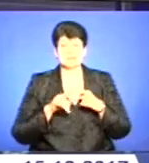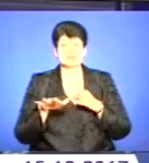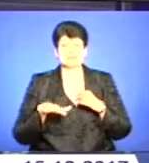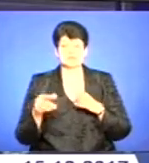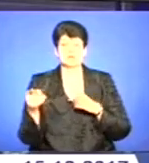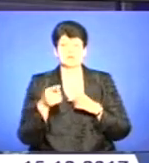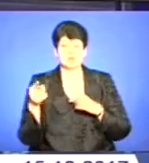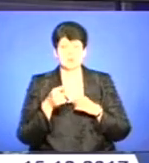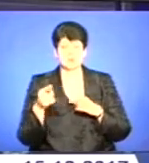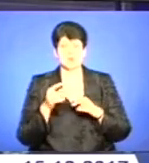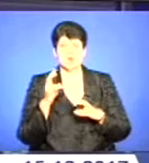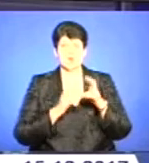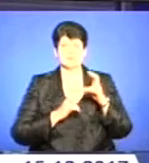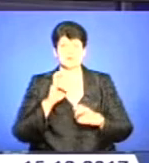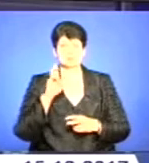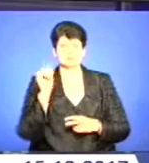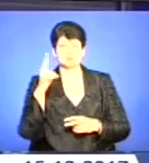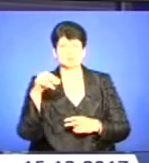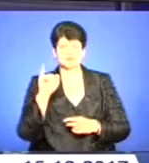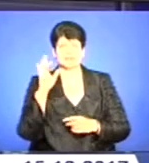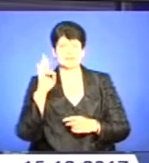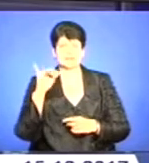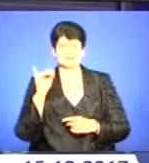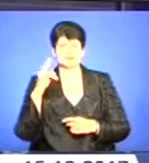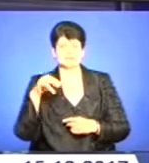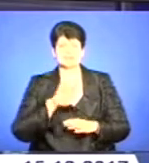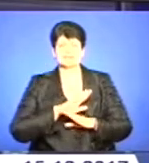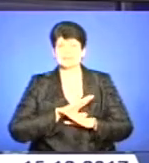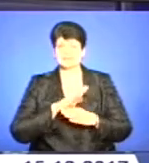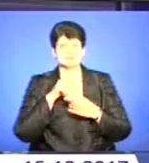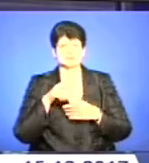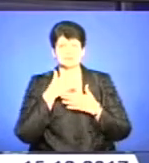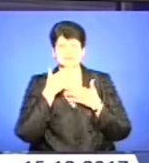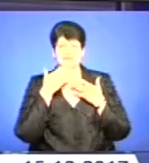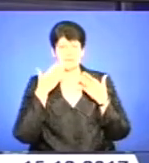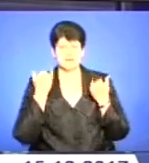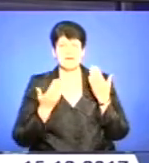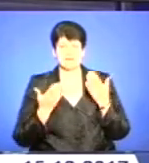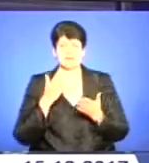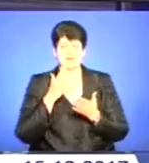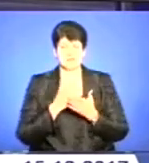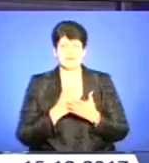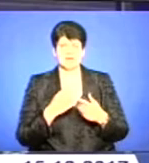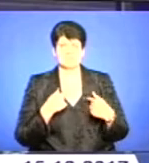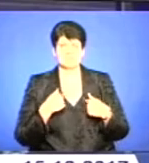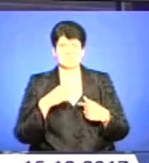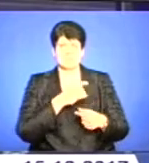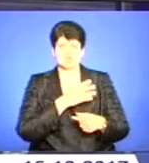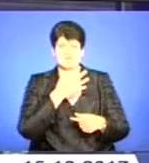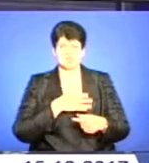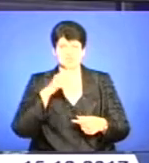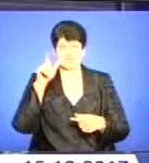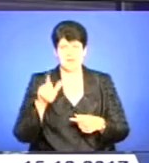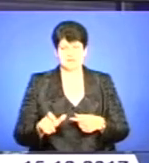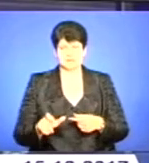тернопільського комбінату «Будіндустрія». Загиблих немає, повідомляють в Державній службі з надзвичайних ситуацій. Втім, є постраждалий. Більше про це